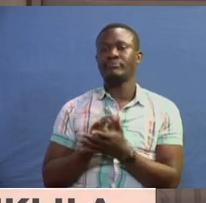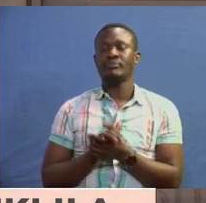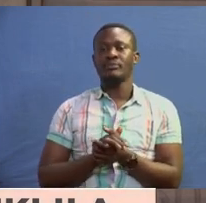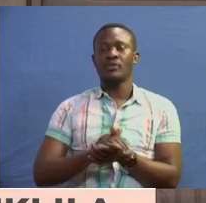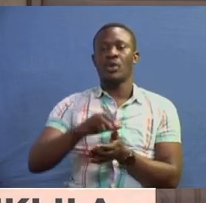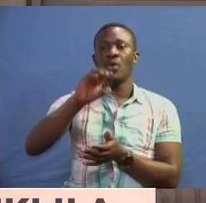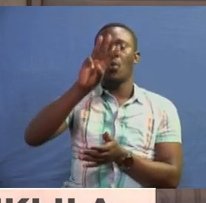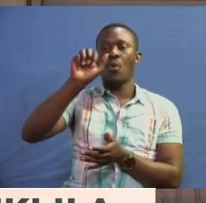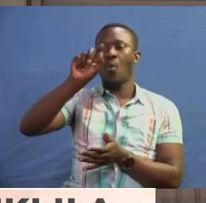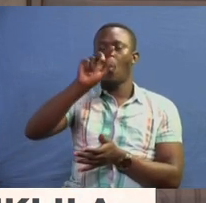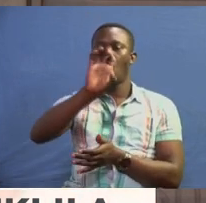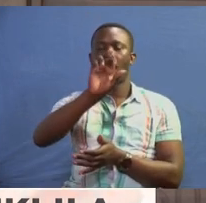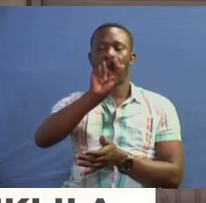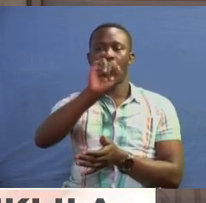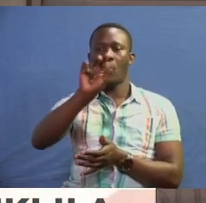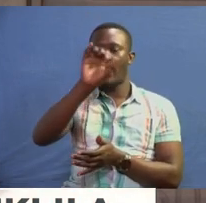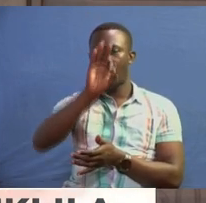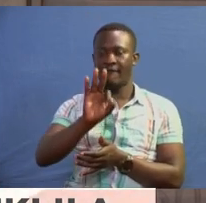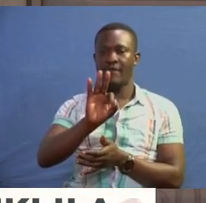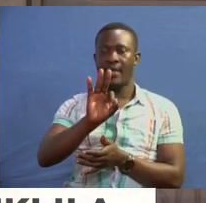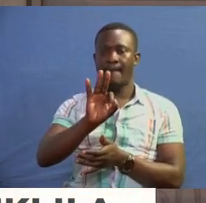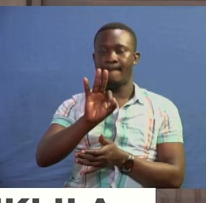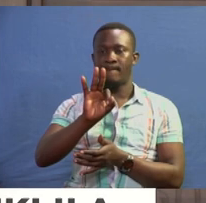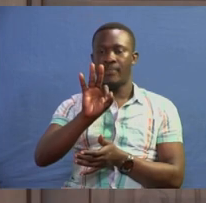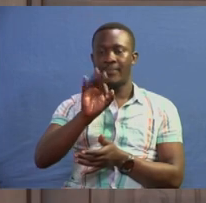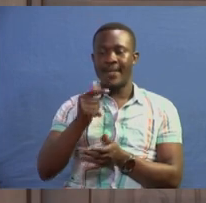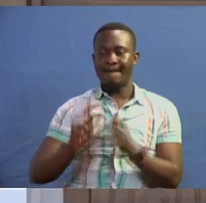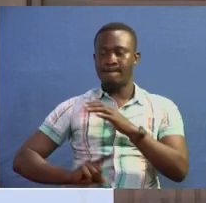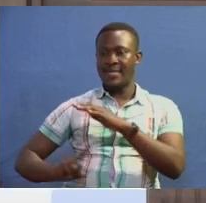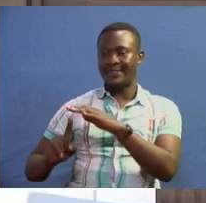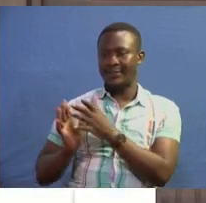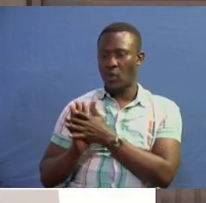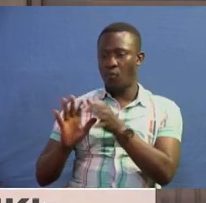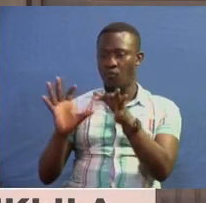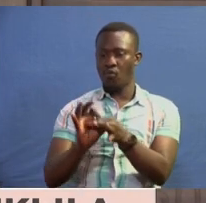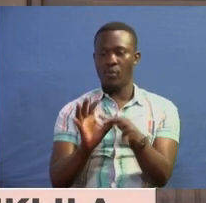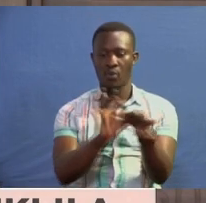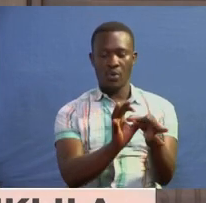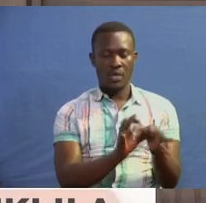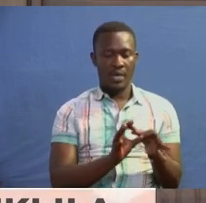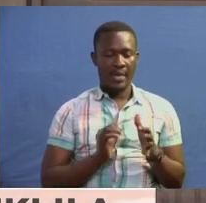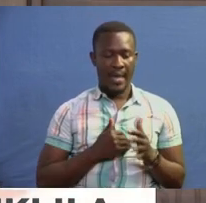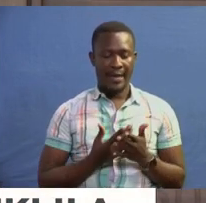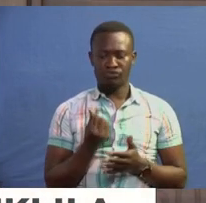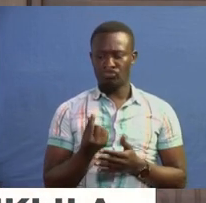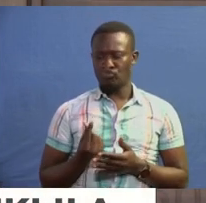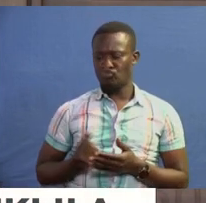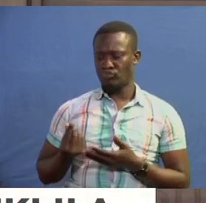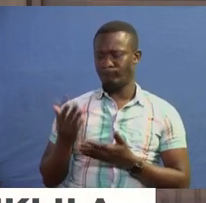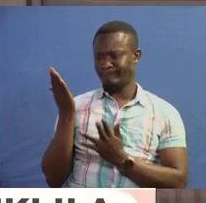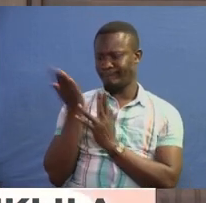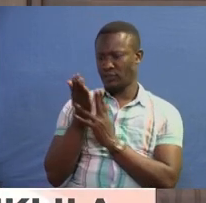Honorable Wycliffe Ambetsa Oparanya, Ministry of Cooperatives and Micro, Small and